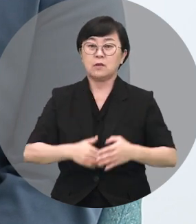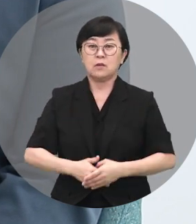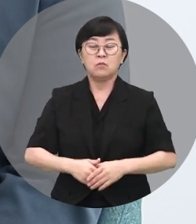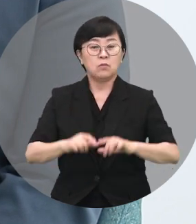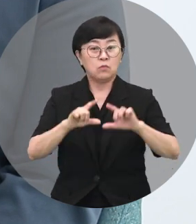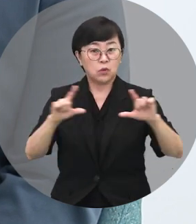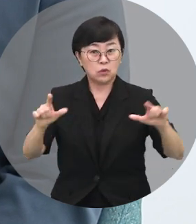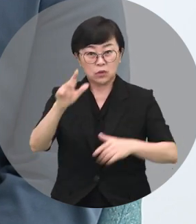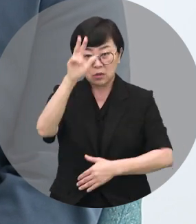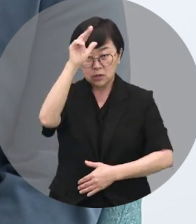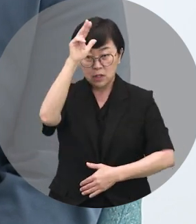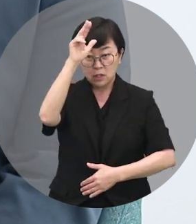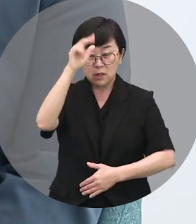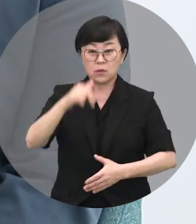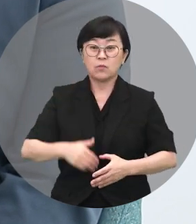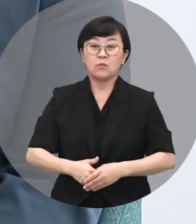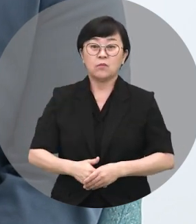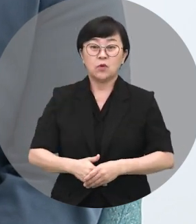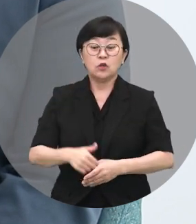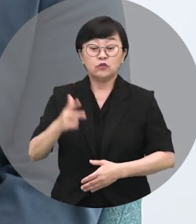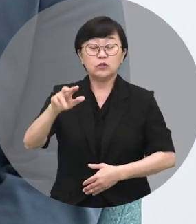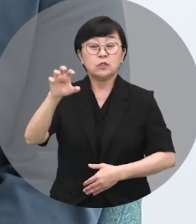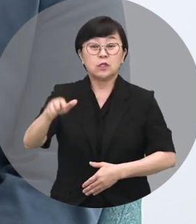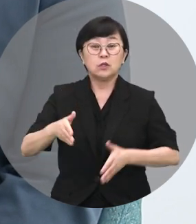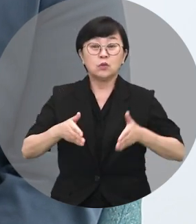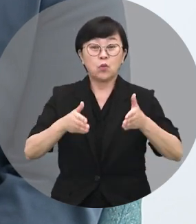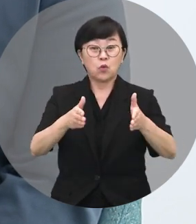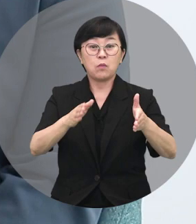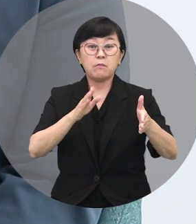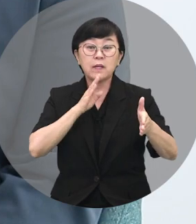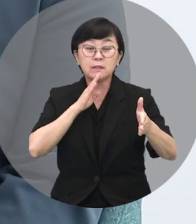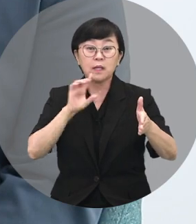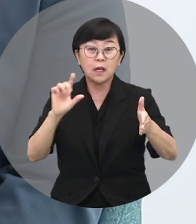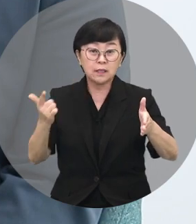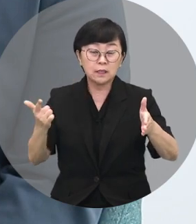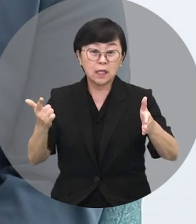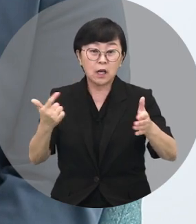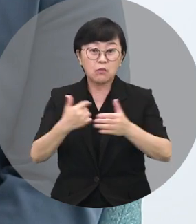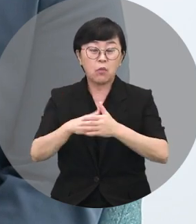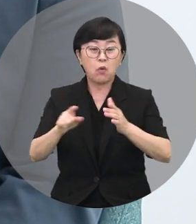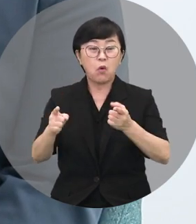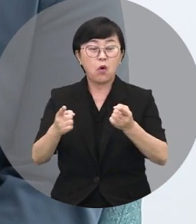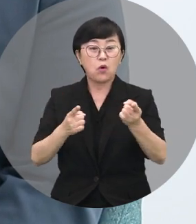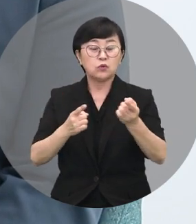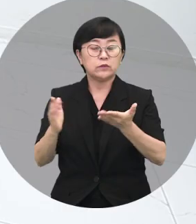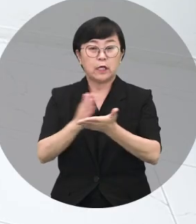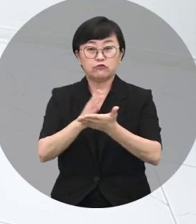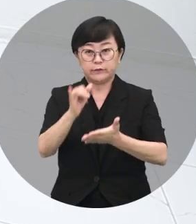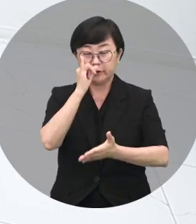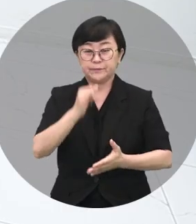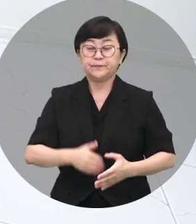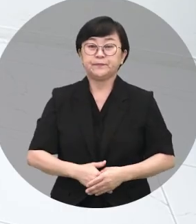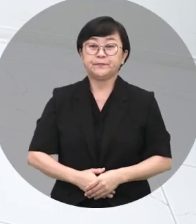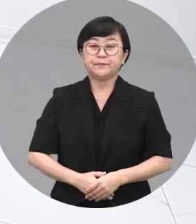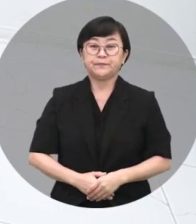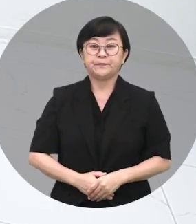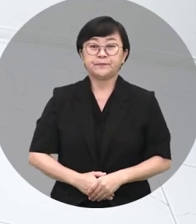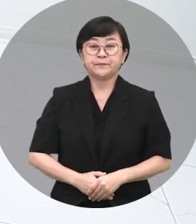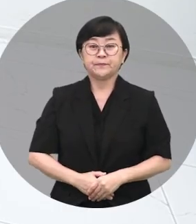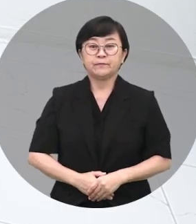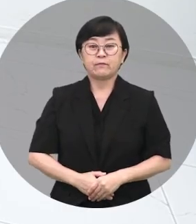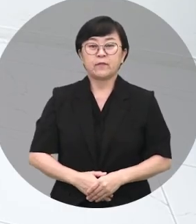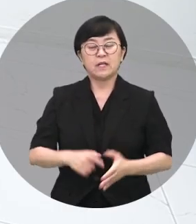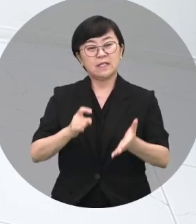네. 보통 경찰에서는 주차장이 도로인지 아닌지는 통제 유무에 따라 나누어주고 있습니다. 그러니까